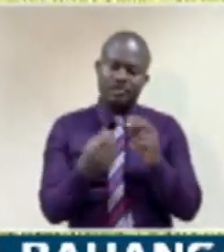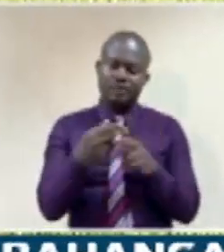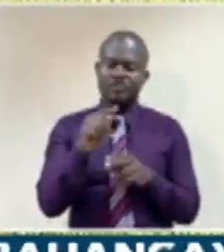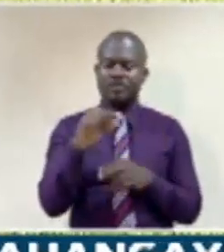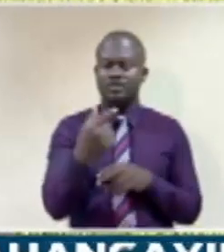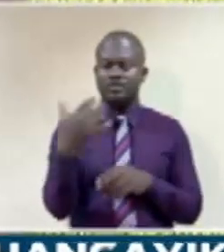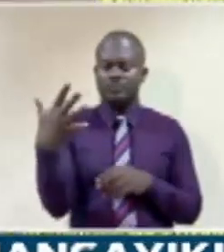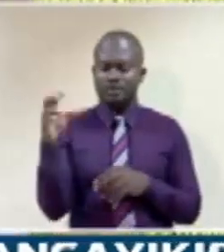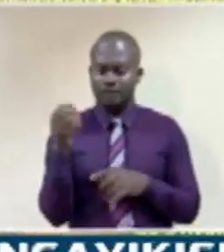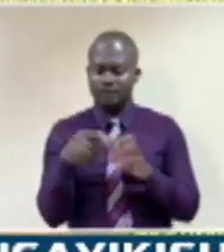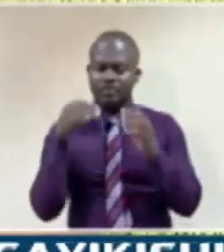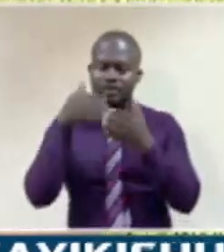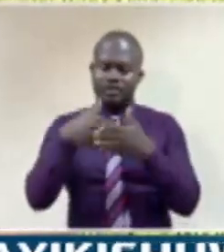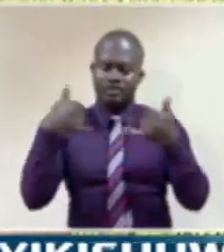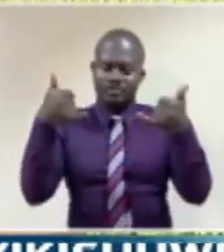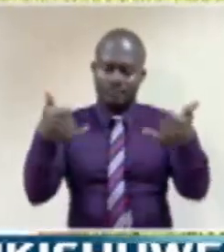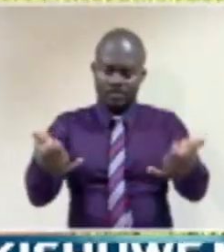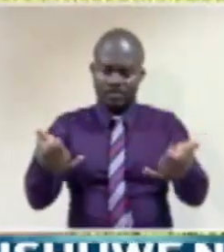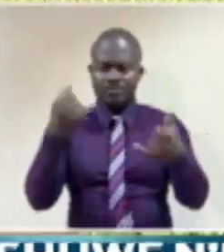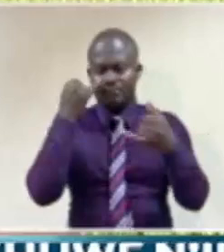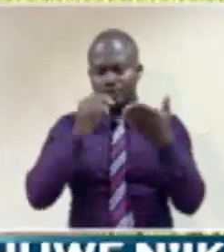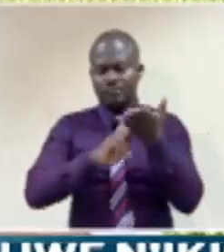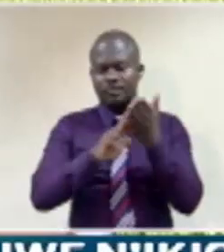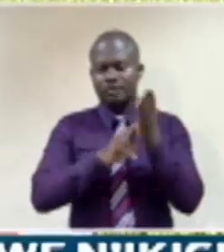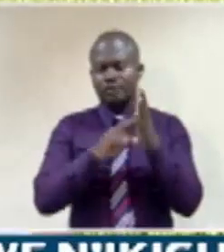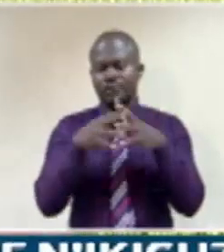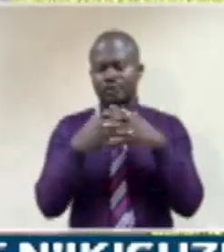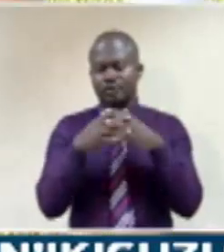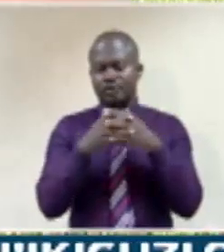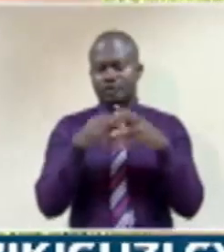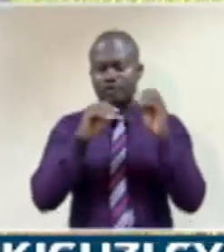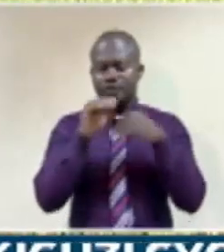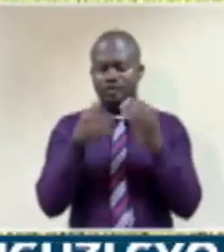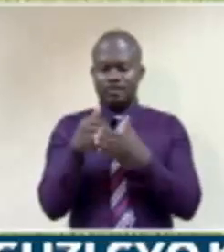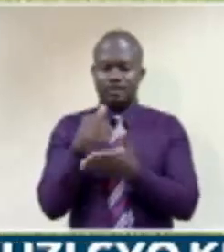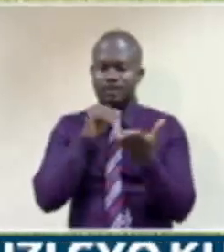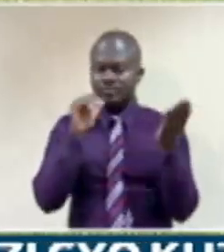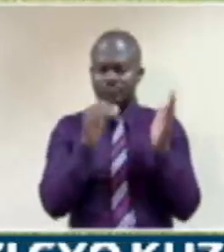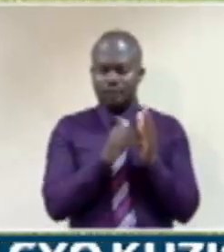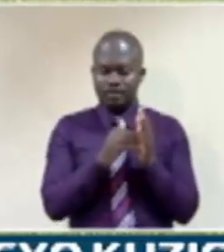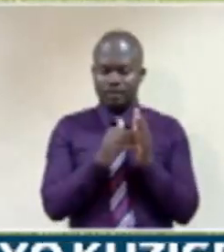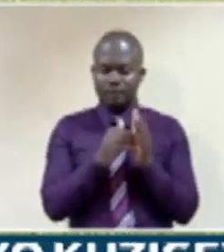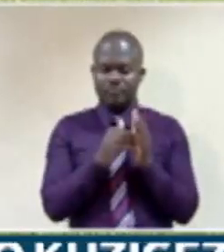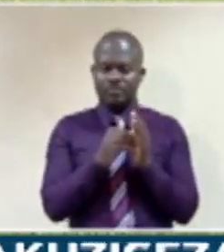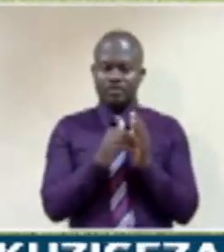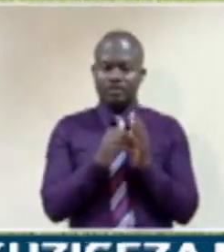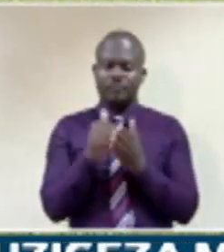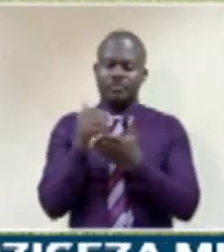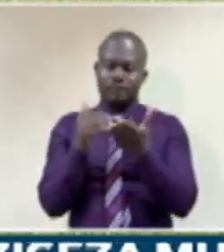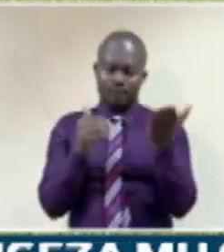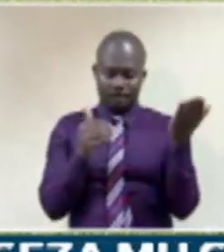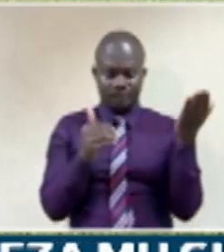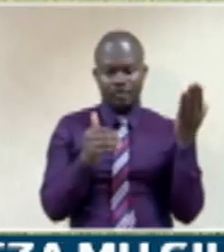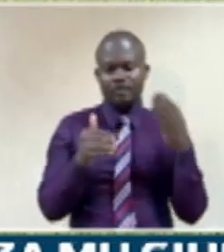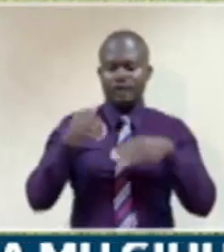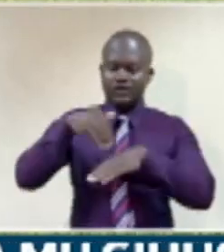50. Ariko kugeza ubu ngubu iyo dukoresheje imashini wa musaruro wose ntagongera kwangirika. Umuceri wera muri iki gishanga